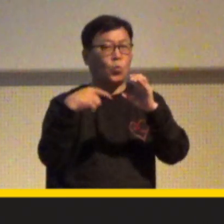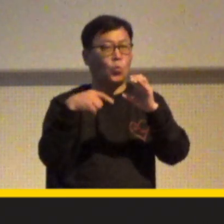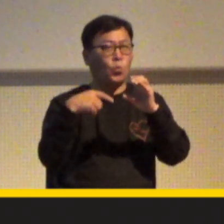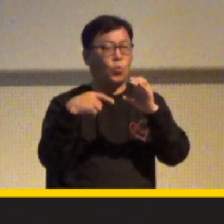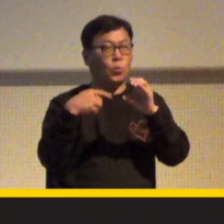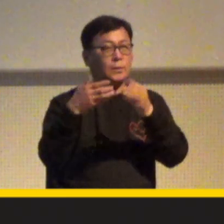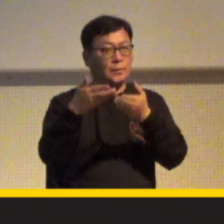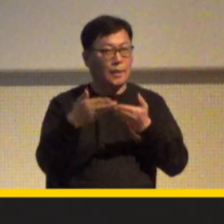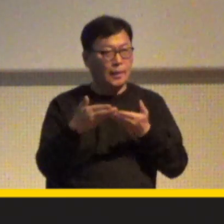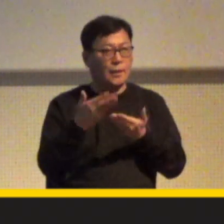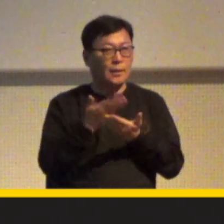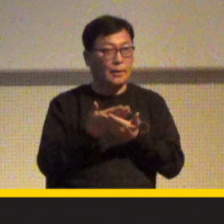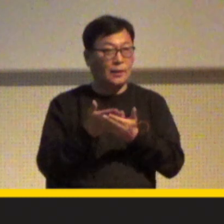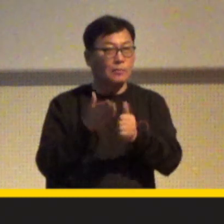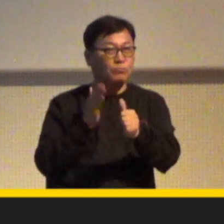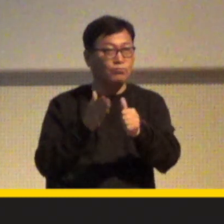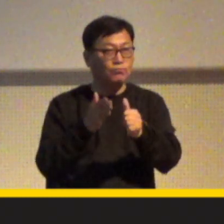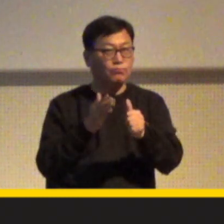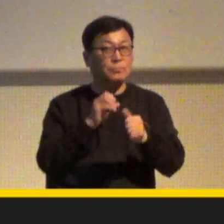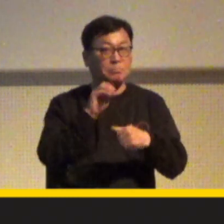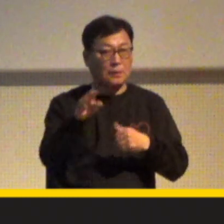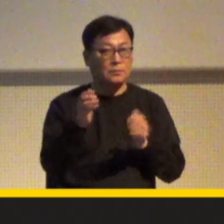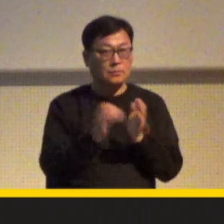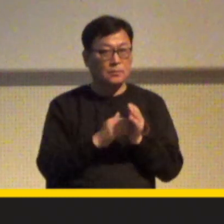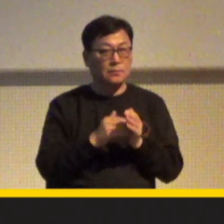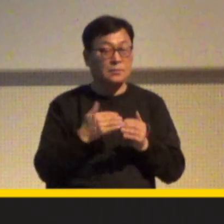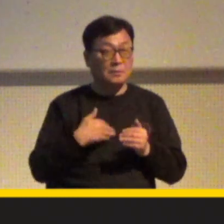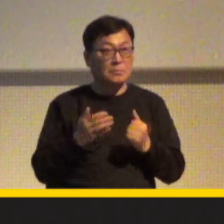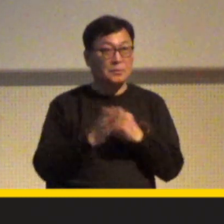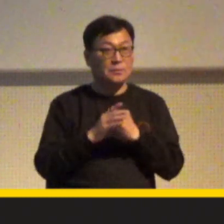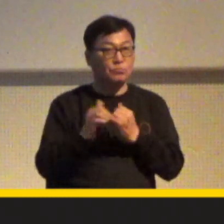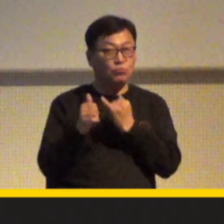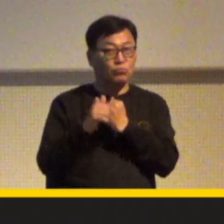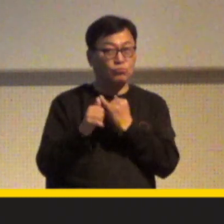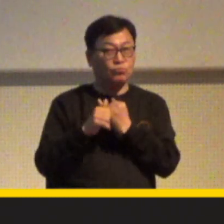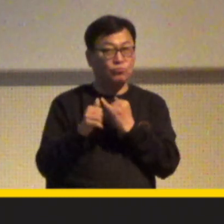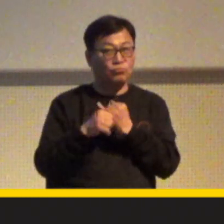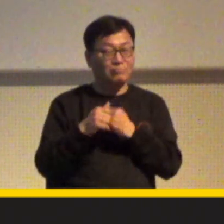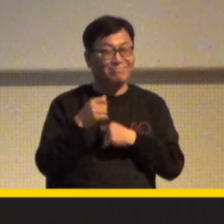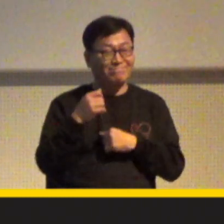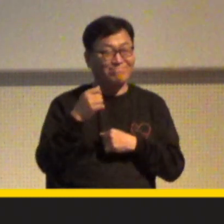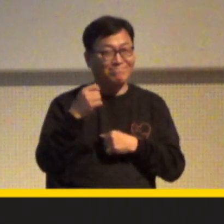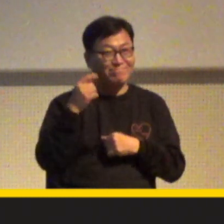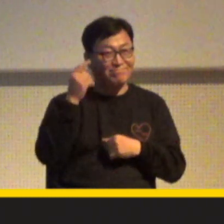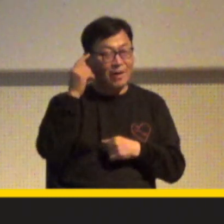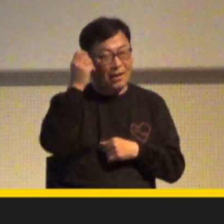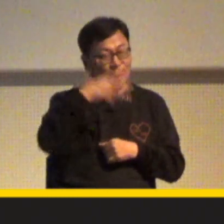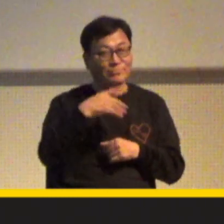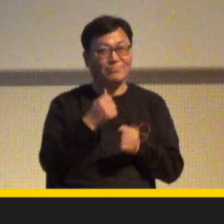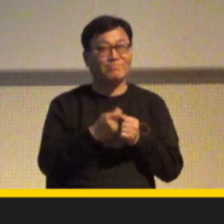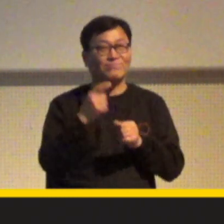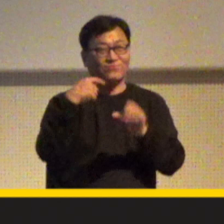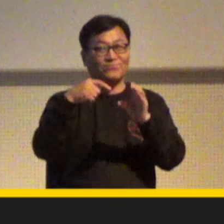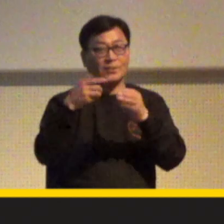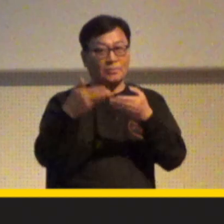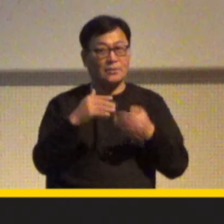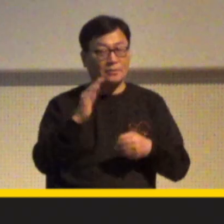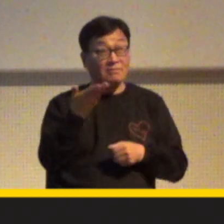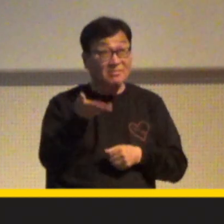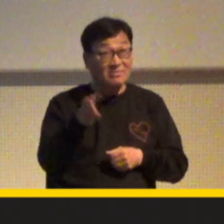부탁을 하셨나봐요. 그래서 저희는 얼떨결에 돌이를 받게 되었어요.